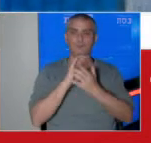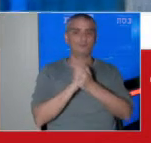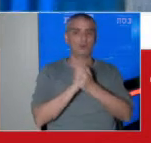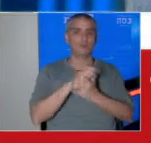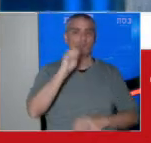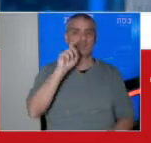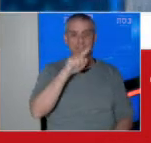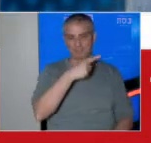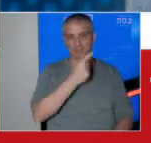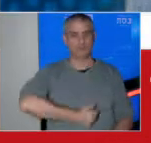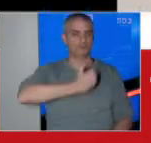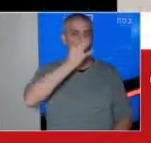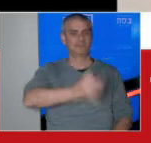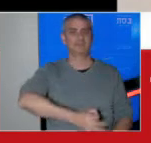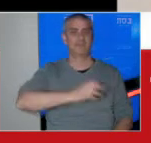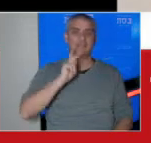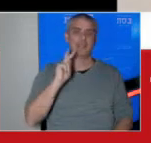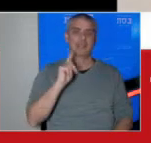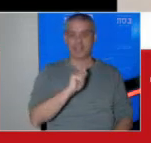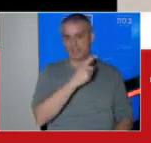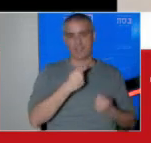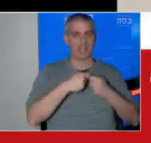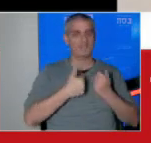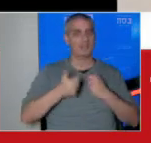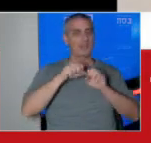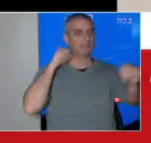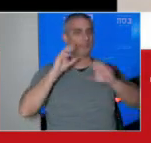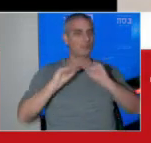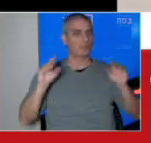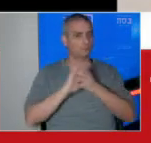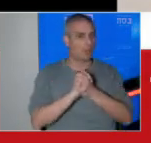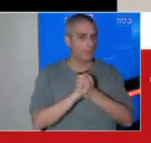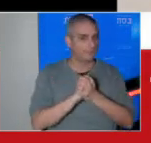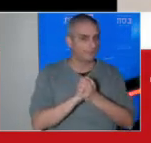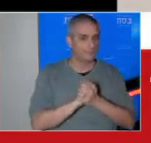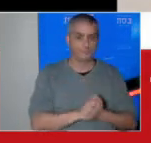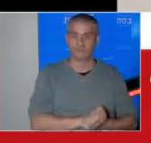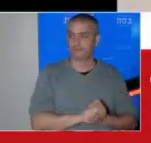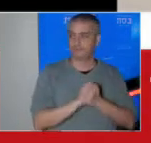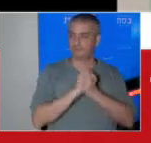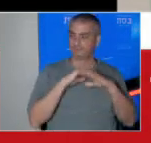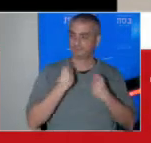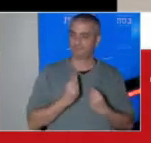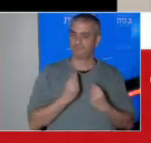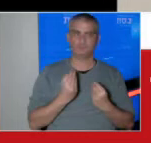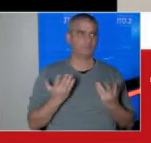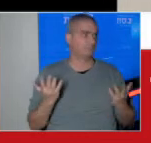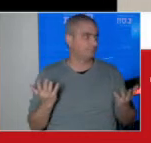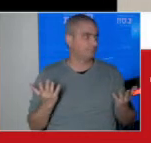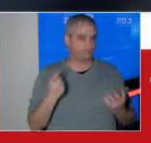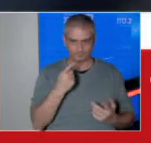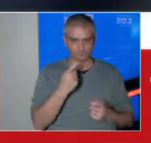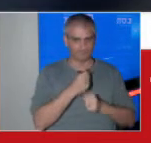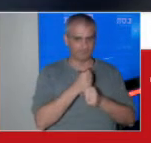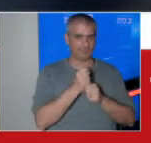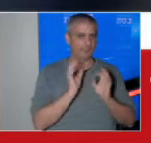למוריה זגורי, יושבת ראש סניף קריית גת וחברת, חברת הנהלת הסתדרות המורים, שלום לך. שלום, ערב טוב. טוב, אז את